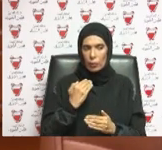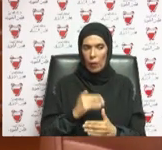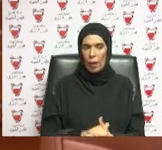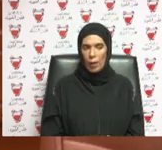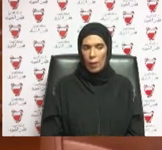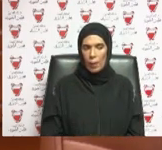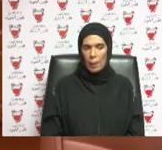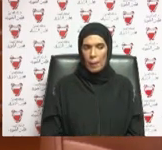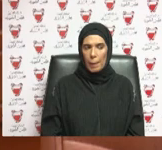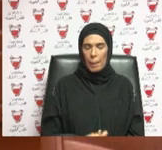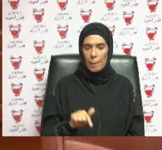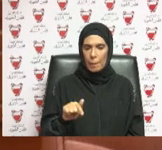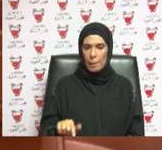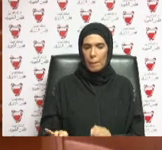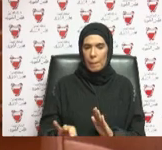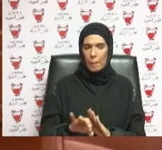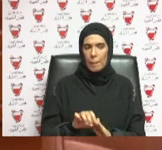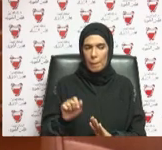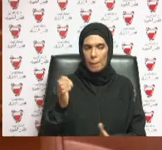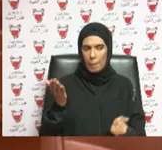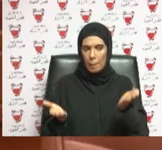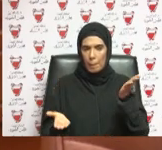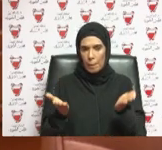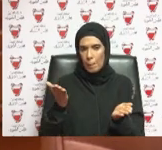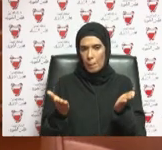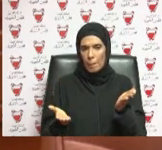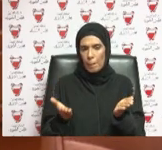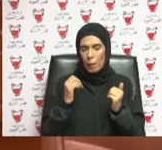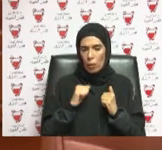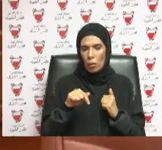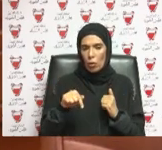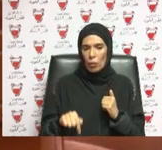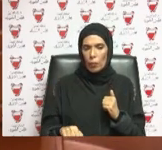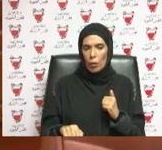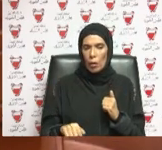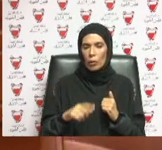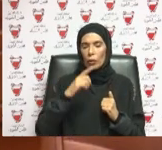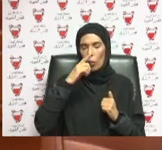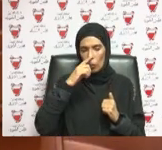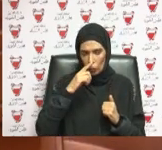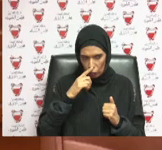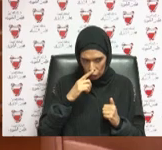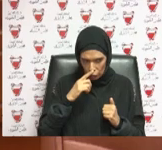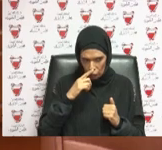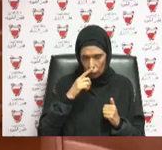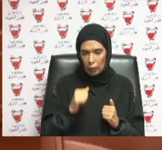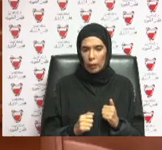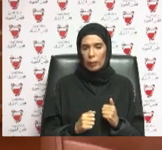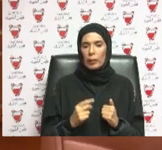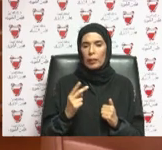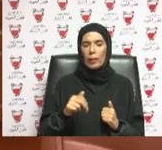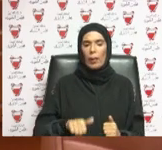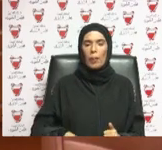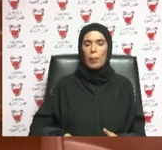لقد بات سموه رمزاً للحكمة والعطاء والتواضع الجم، وبين دفتي كتاب